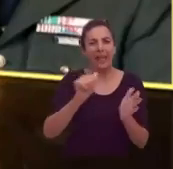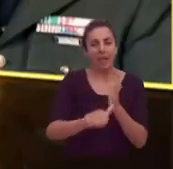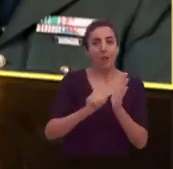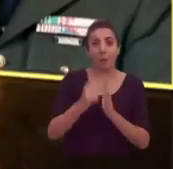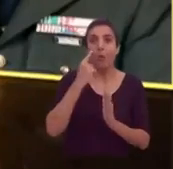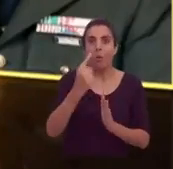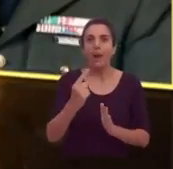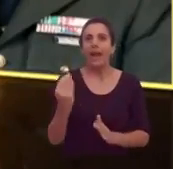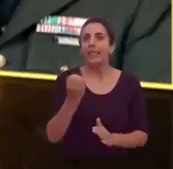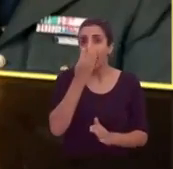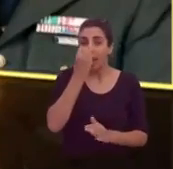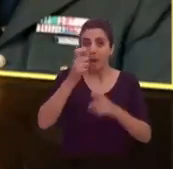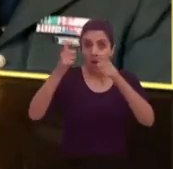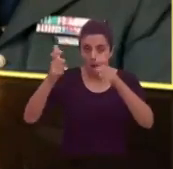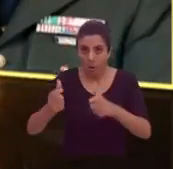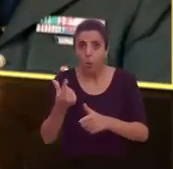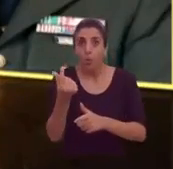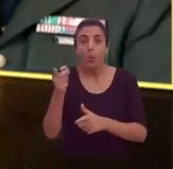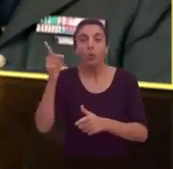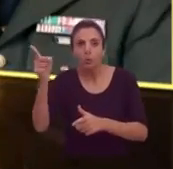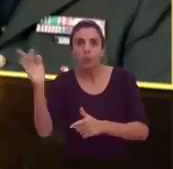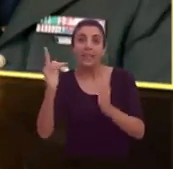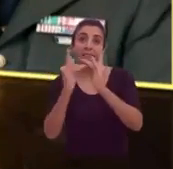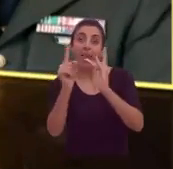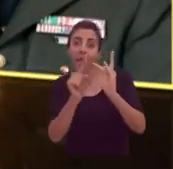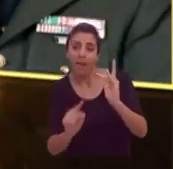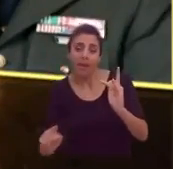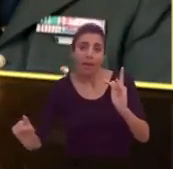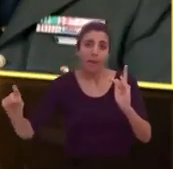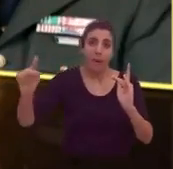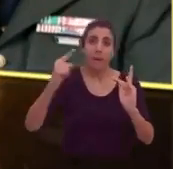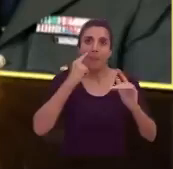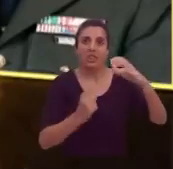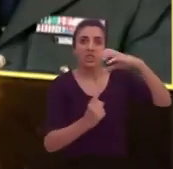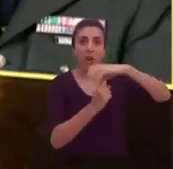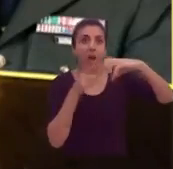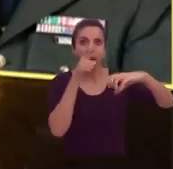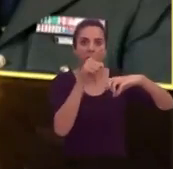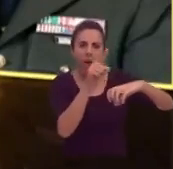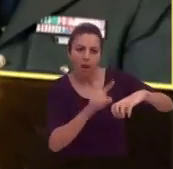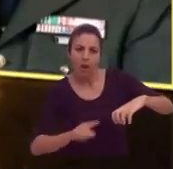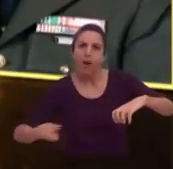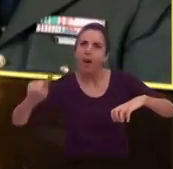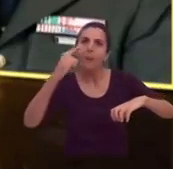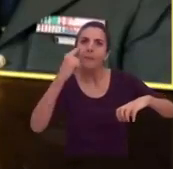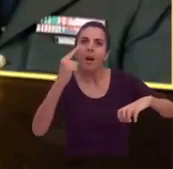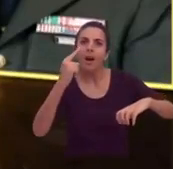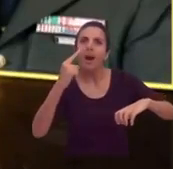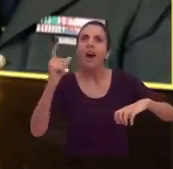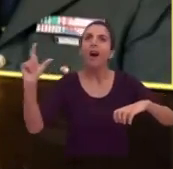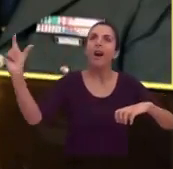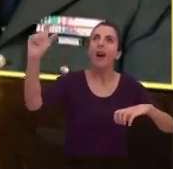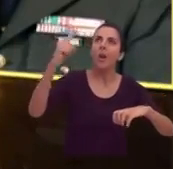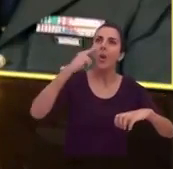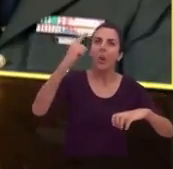yıllarda Yeni Mahalle'den Ulus'a, oradan da Sıhhiye'ye, Yenişehir üzerinden Çankaya'ya uzanan konumu ile gökyüzündeki